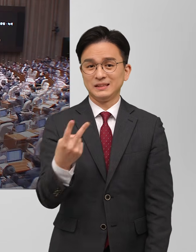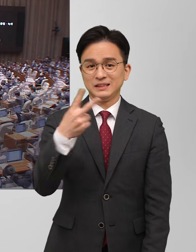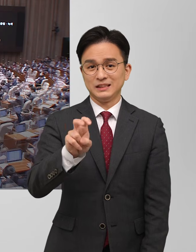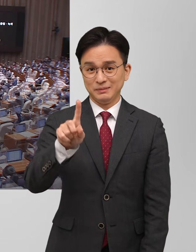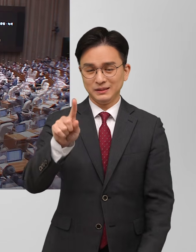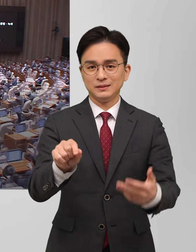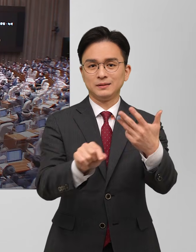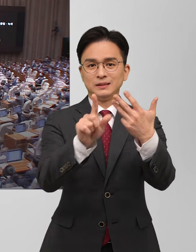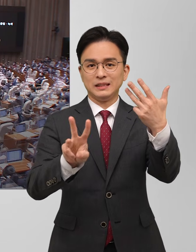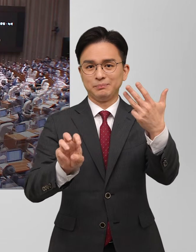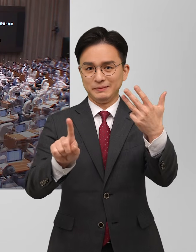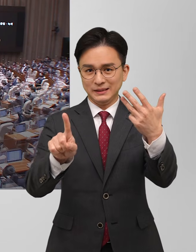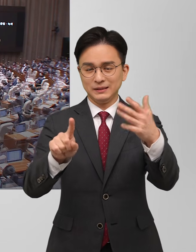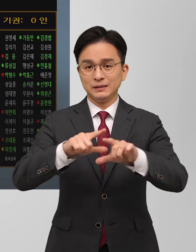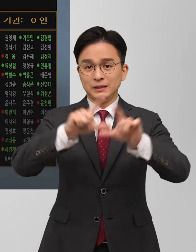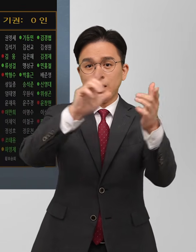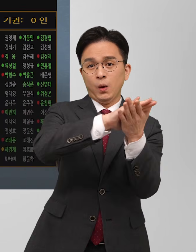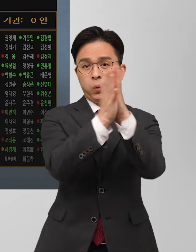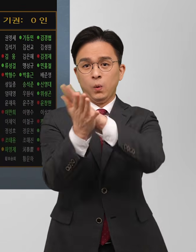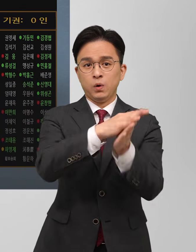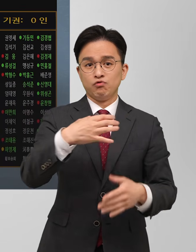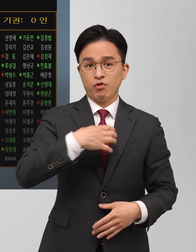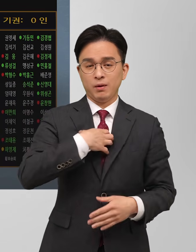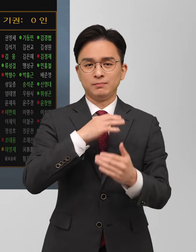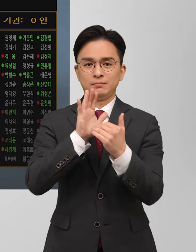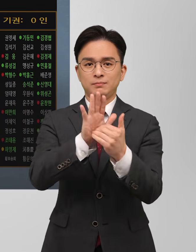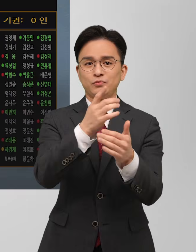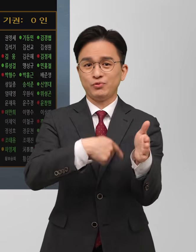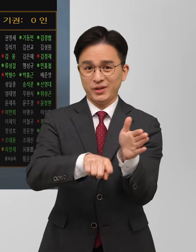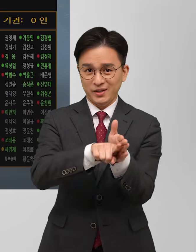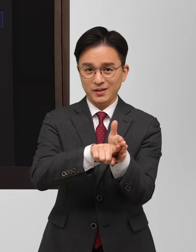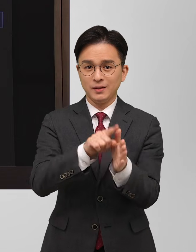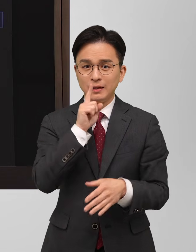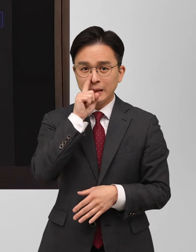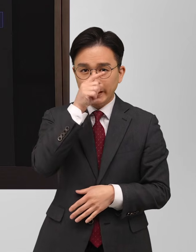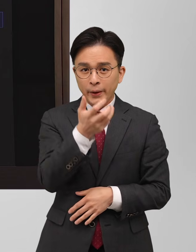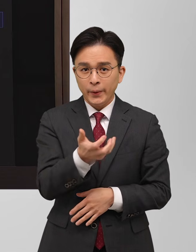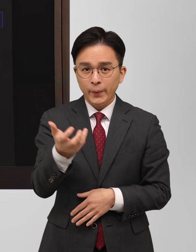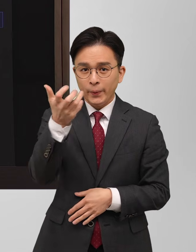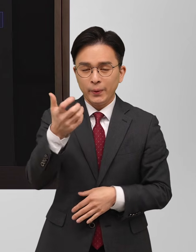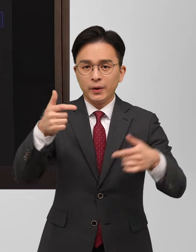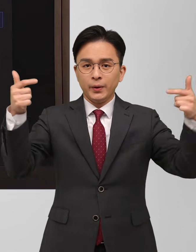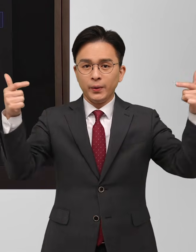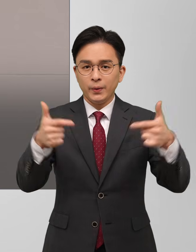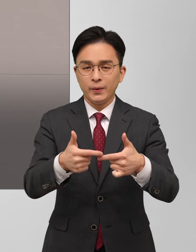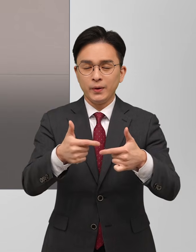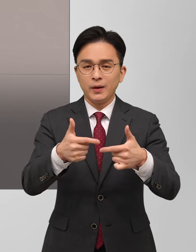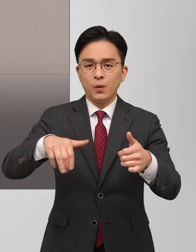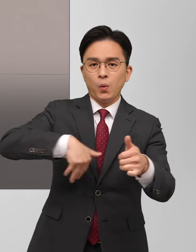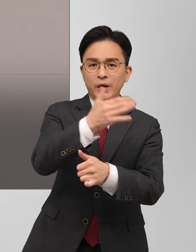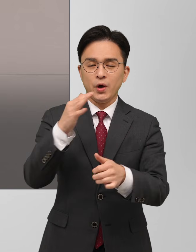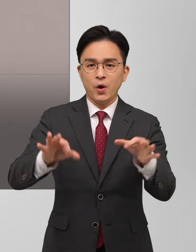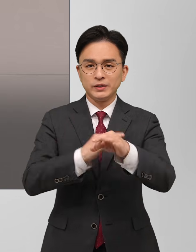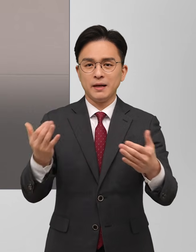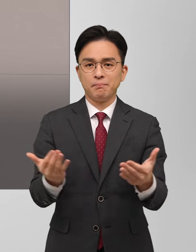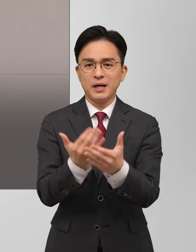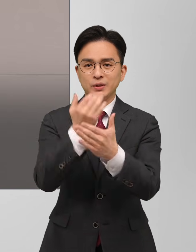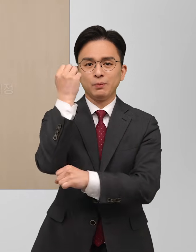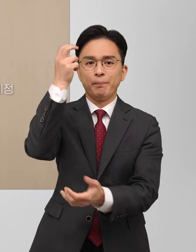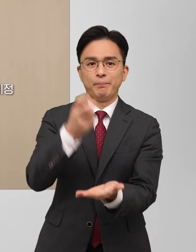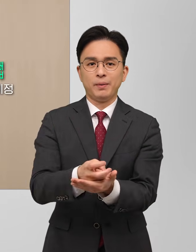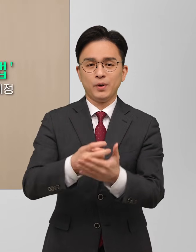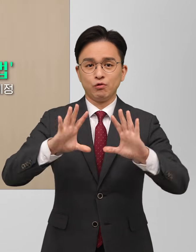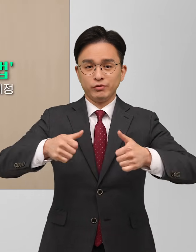지난 2021년 8월 31일 기후위기 대응을 위한 탄소 중립 녹색 성장 기본 법안이 국회 본회의를